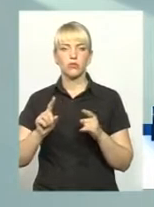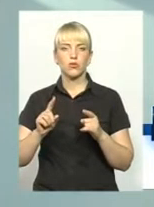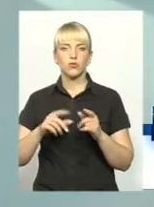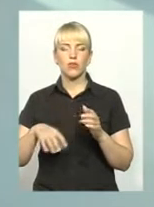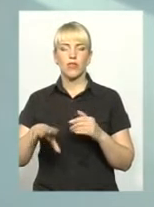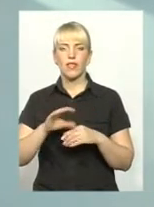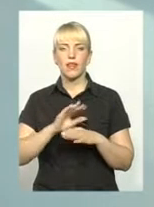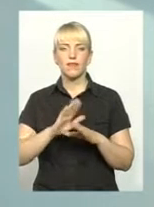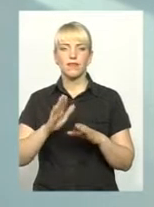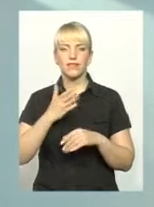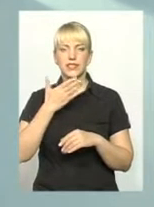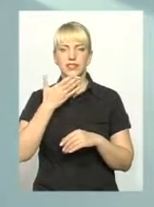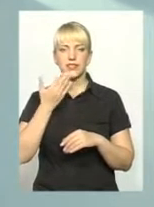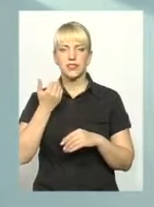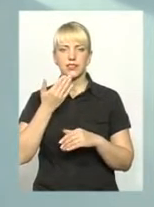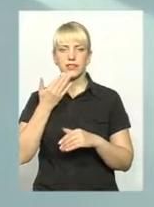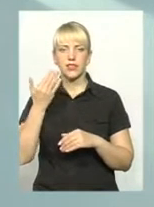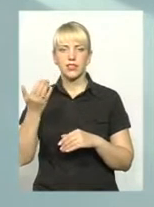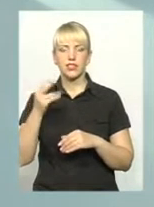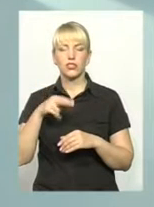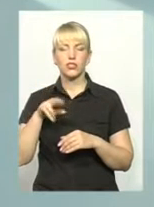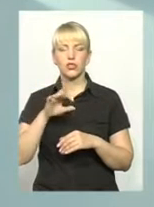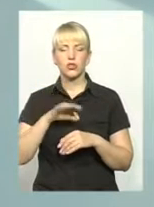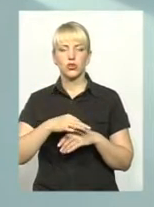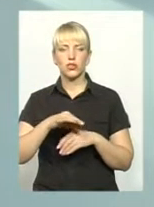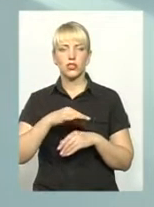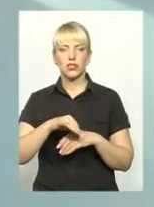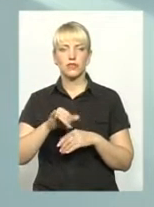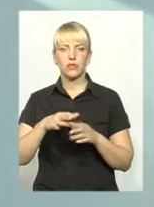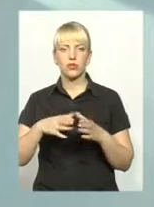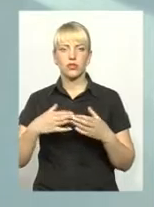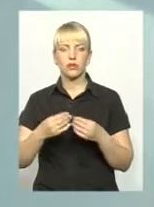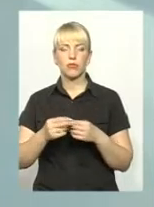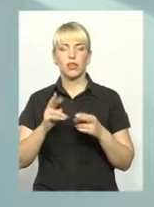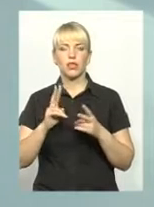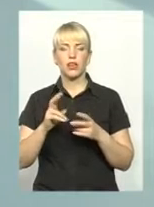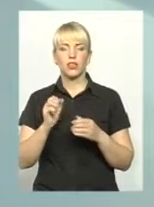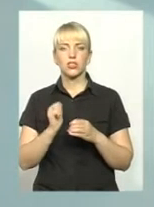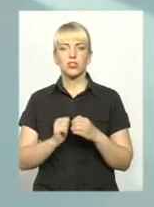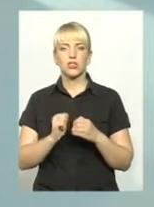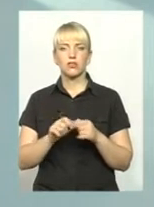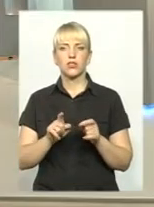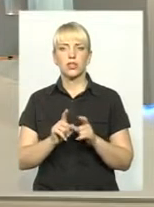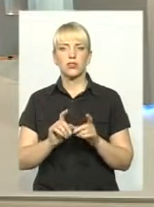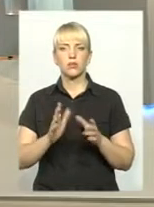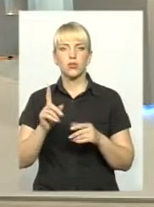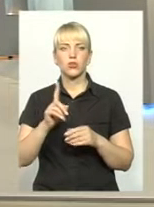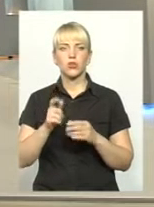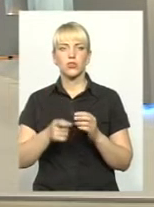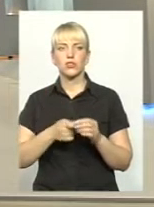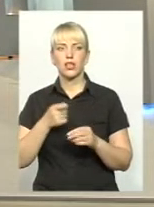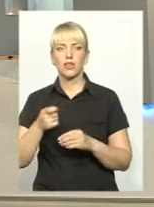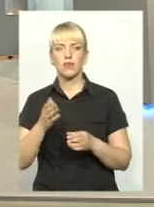всі сьогодні звертаються з приводу насильства в сім'ї. До речі, як часто трапляється так, що заява є